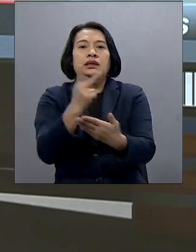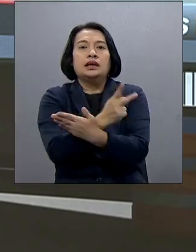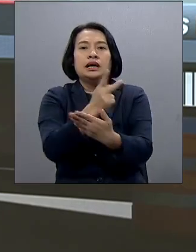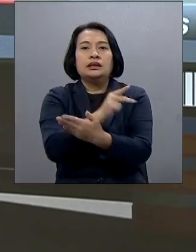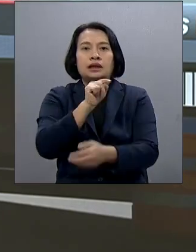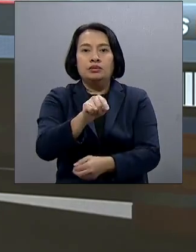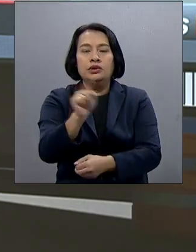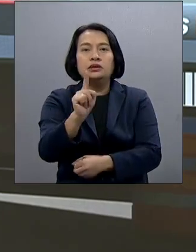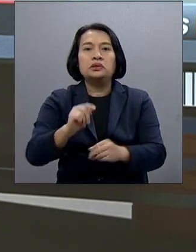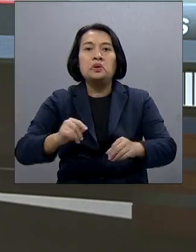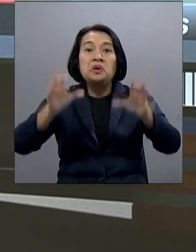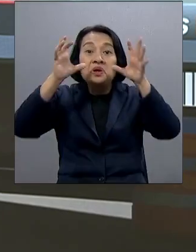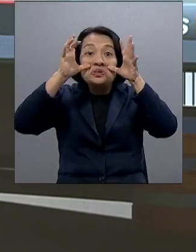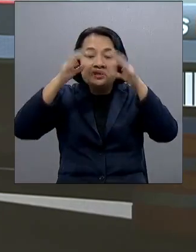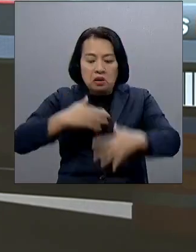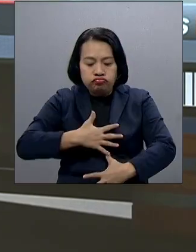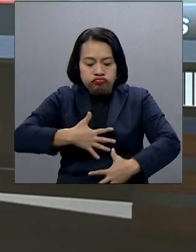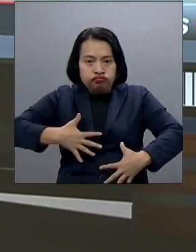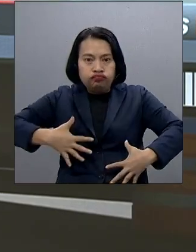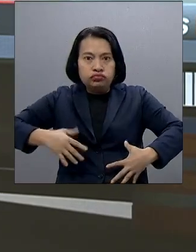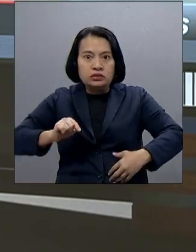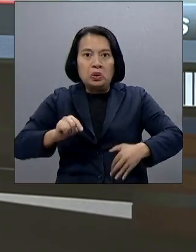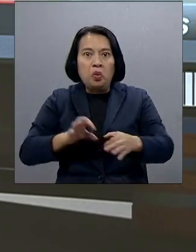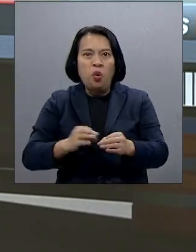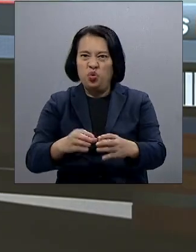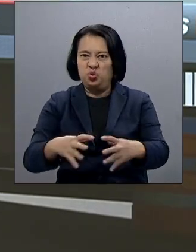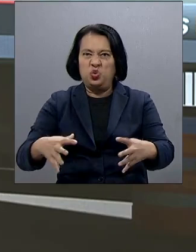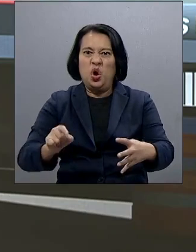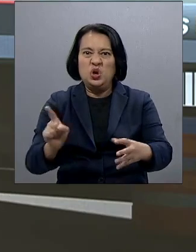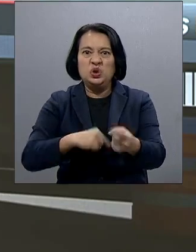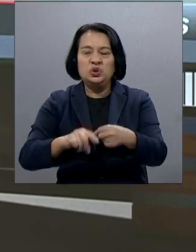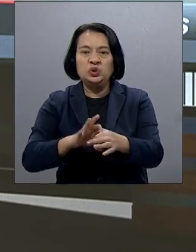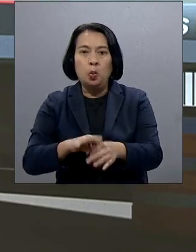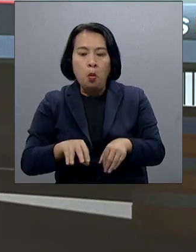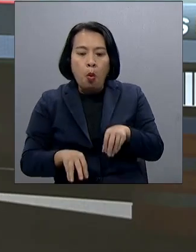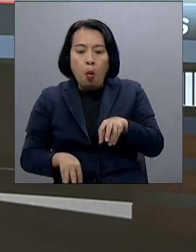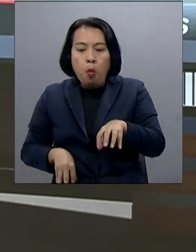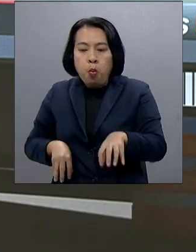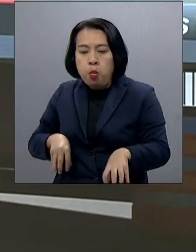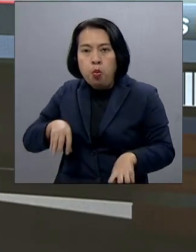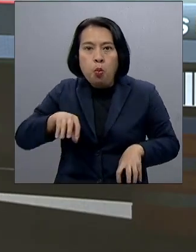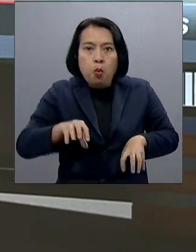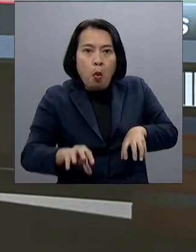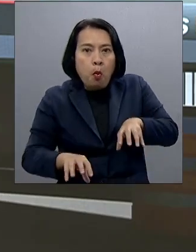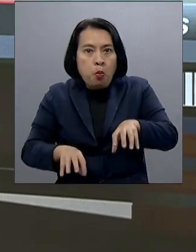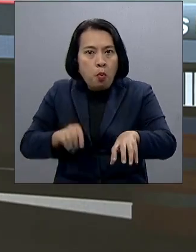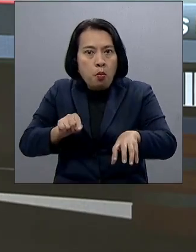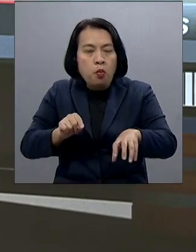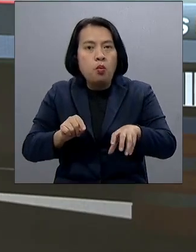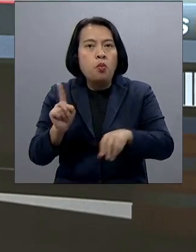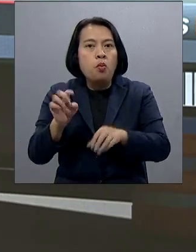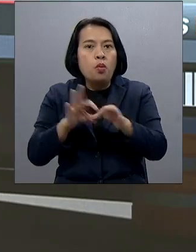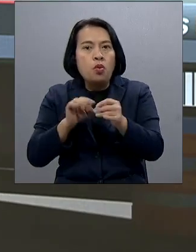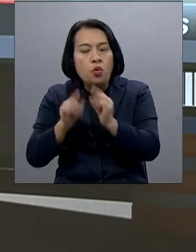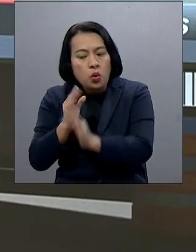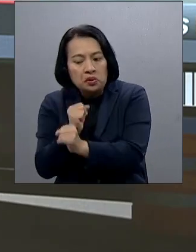สือตัวใหญ่มากเลยเสือโคร่งนะคะมาเดินบนสันเขื่อนค่ะซึ่งเรื่องนี้เจ้าหน้าที่ต้องมีการผลักดันนะ